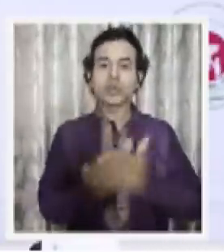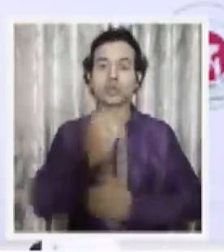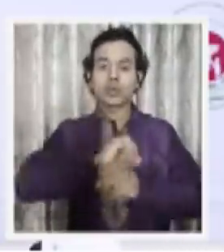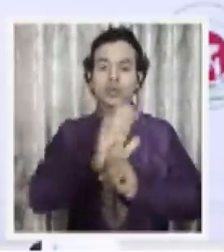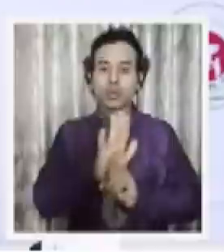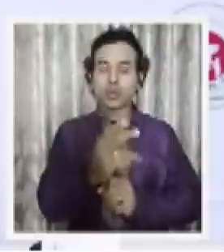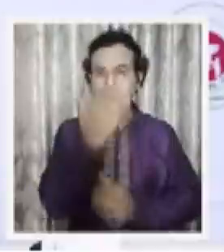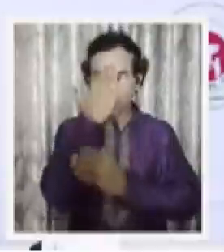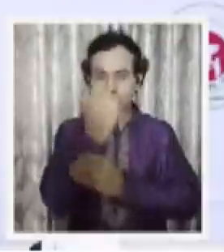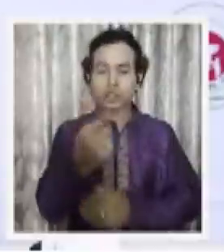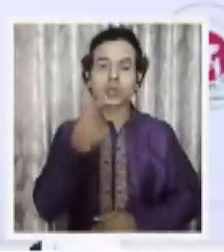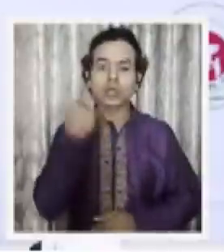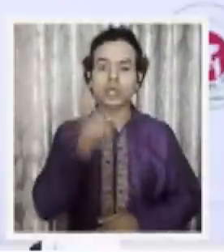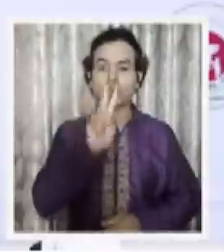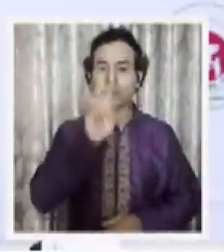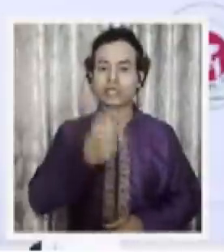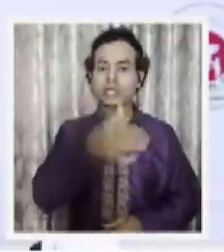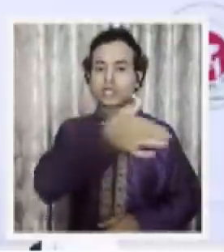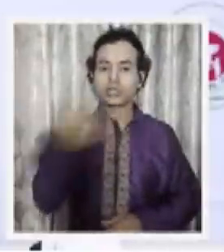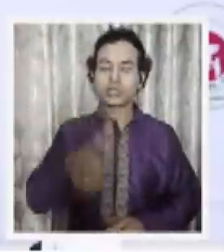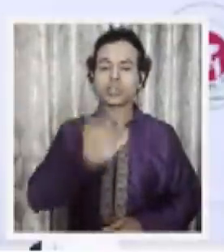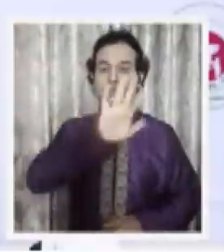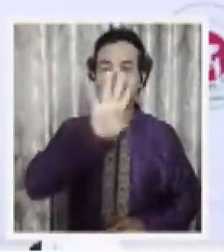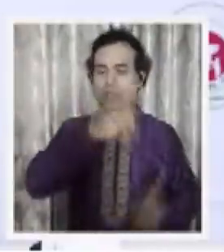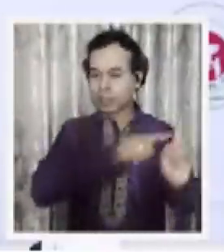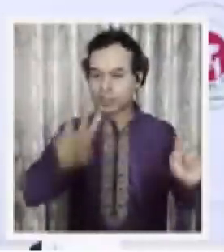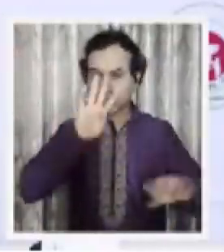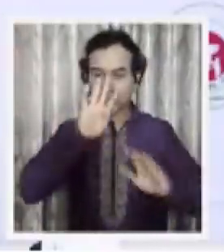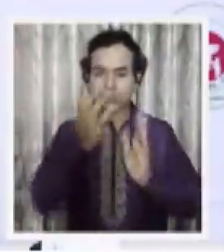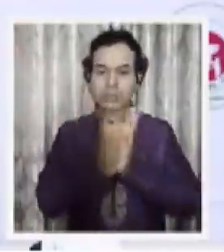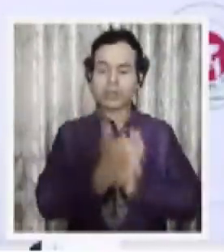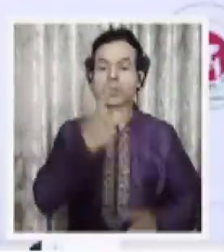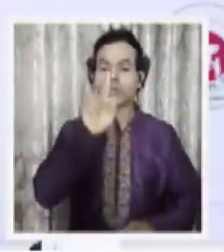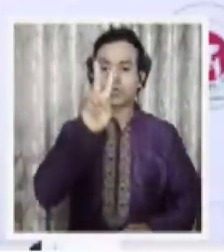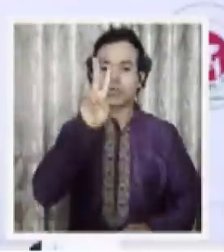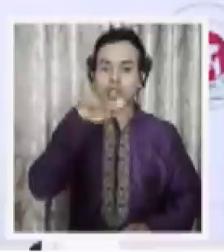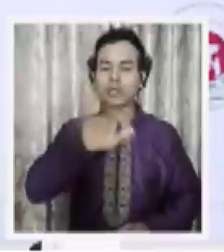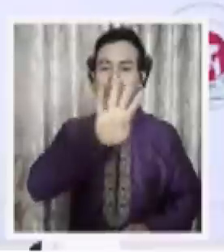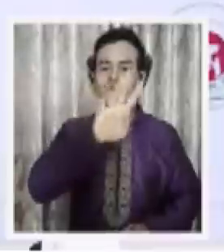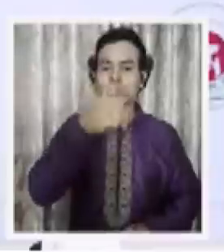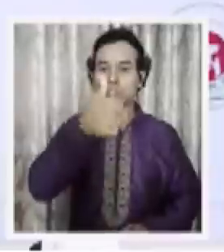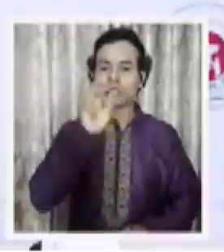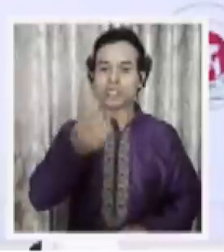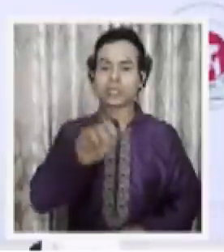24 ঘন্টায় যা নমুনা পরীক্ষা হয়েছে তাতে শনাক্ত হয়েছে 2,654 জন। এ পর্যন্ত শনাক্ত